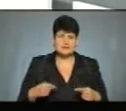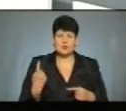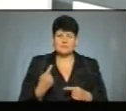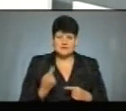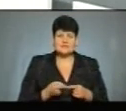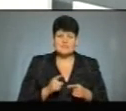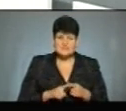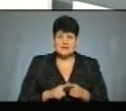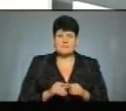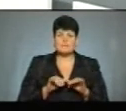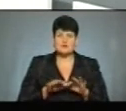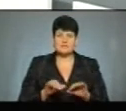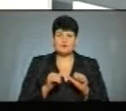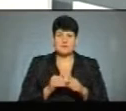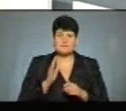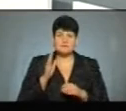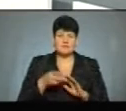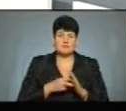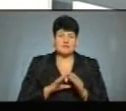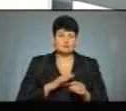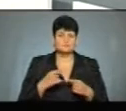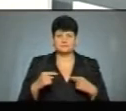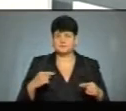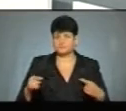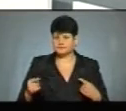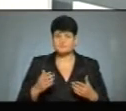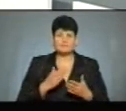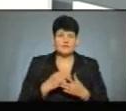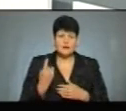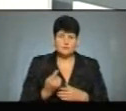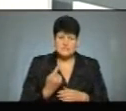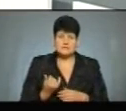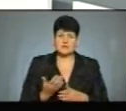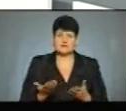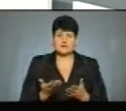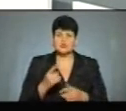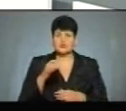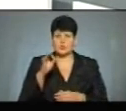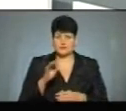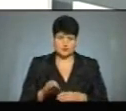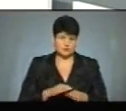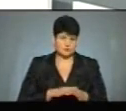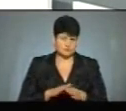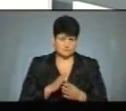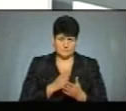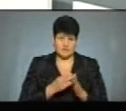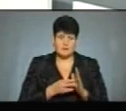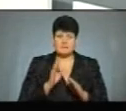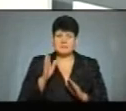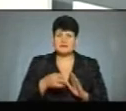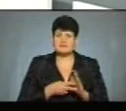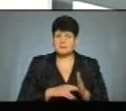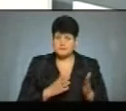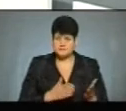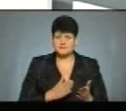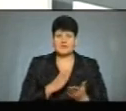формування перспективних планів відбувався по-різному. Тобто є області, в які 100% покриті перспективними планами, є